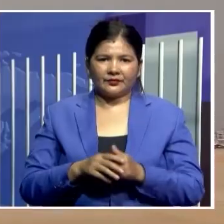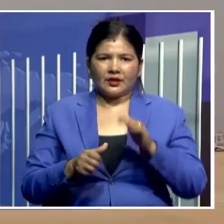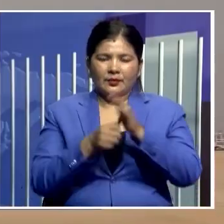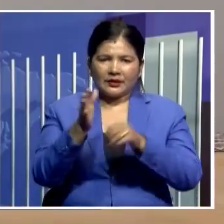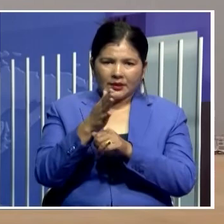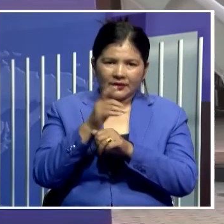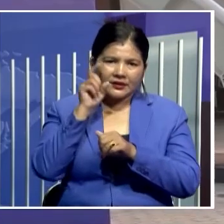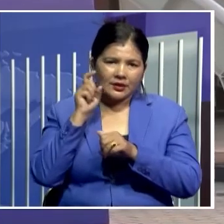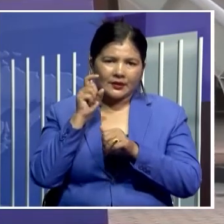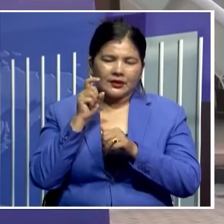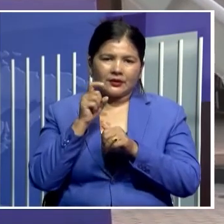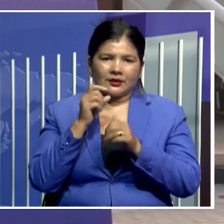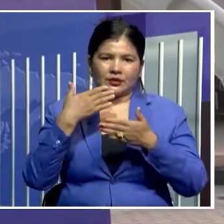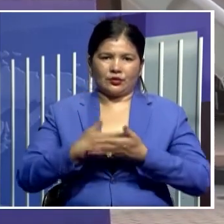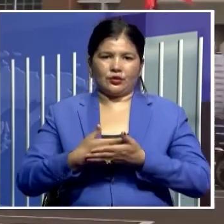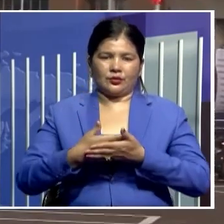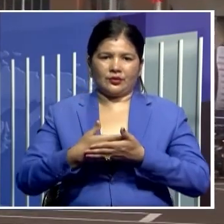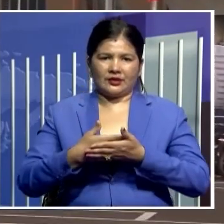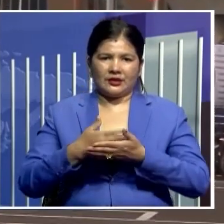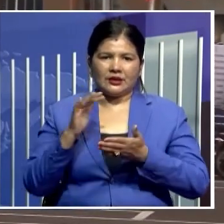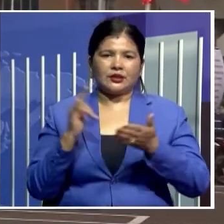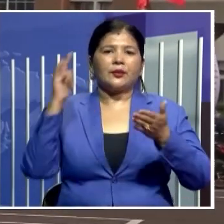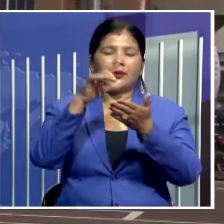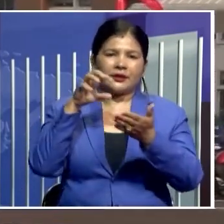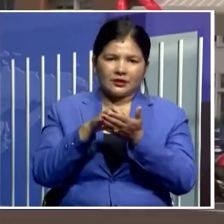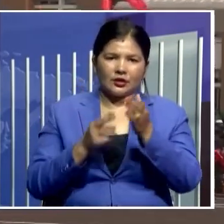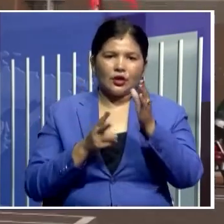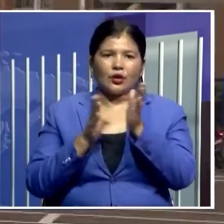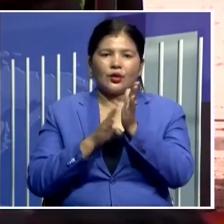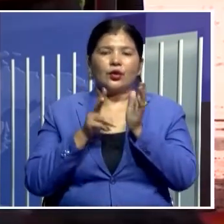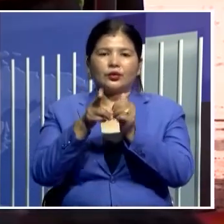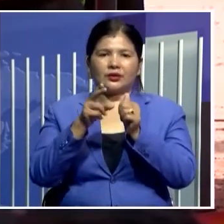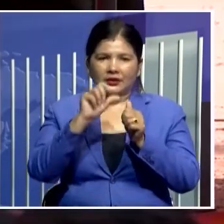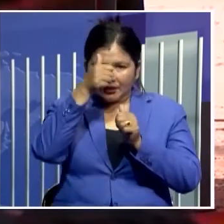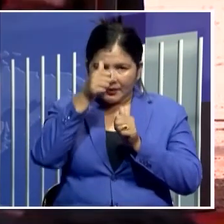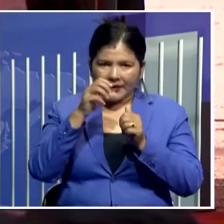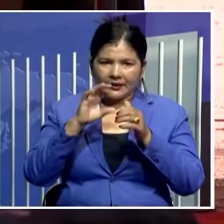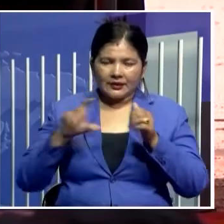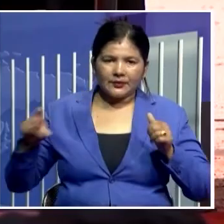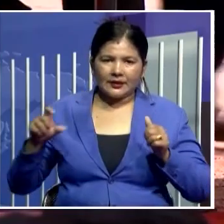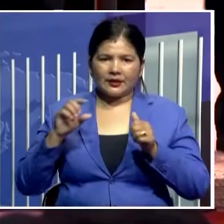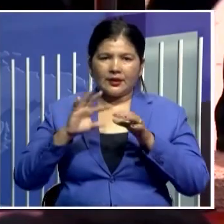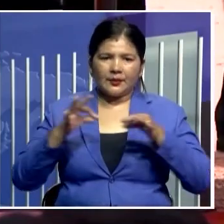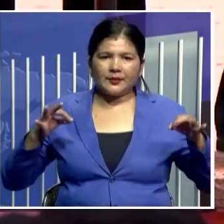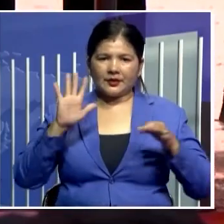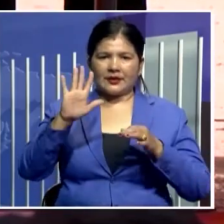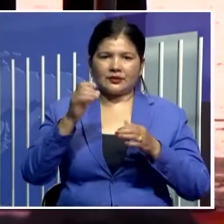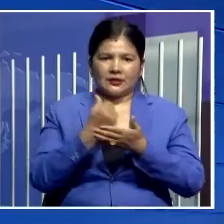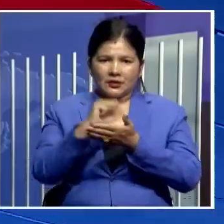प्रधानमन्त्री शेरबहादुर देउवाद्वारा गौतम बुद्ध अन्तर्राष्ट्रिय विमानस्थलको उद्घाटन। नेपाल र भारतबीच विभिन्न 5 समझदारी पत्रमा